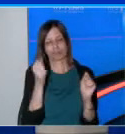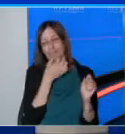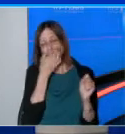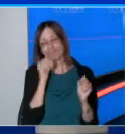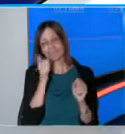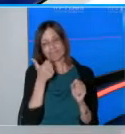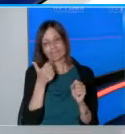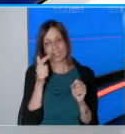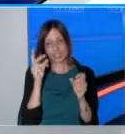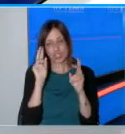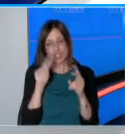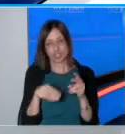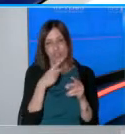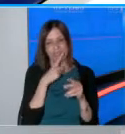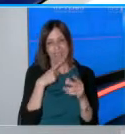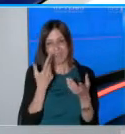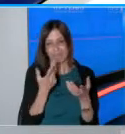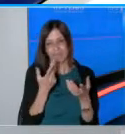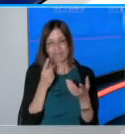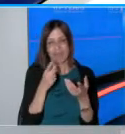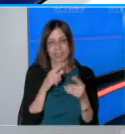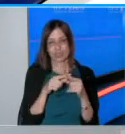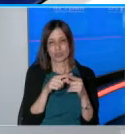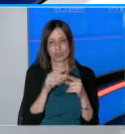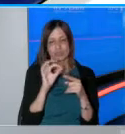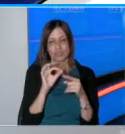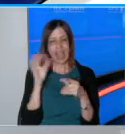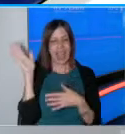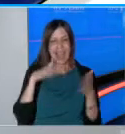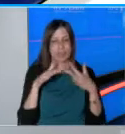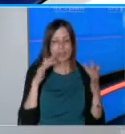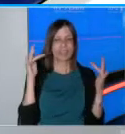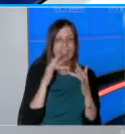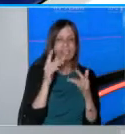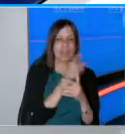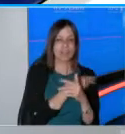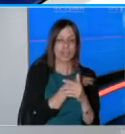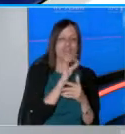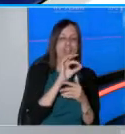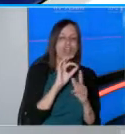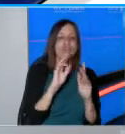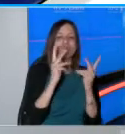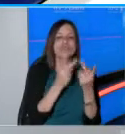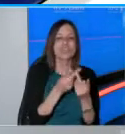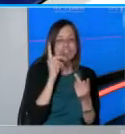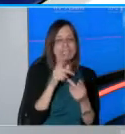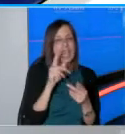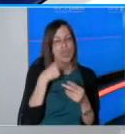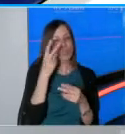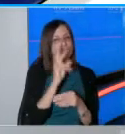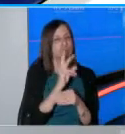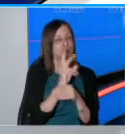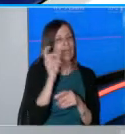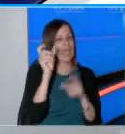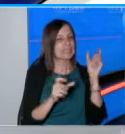אני רוצה לשאול אותך, האם יש בכלל טעם לסוג כזה של אלימות גם כנגד המשטרה, מטעם קבוצה שבעצם אמורה להיות משמר אזרחי, איך אתה